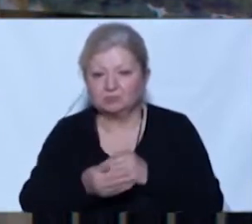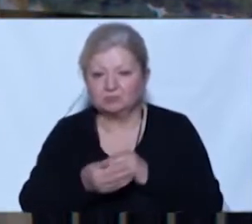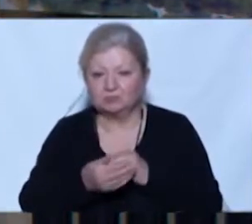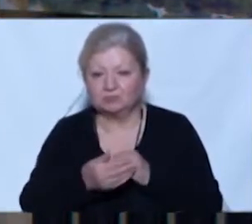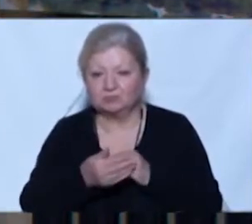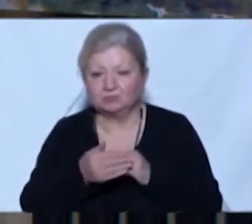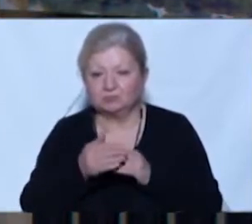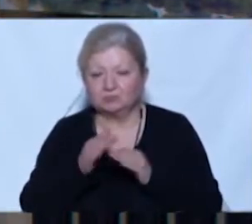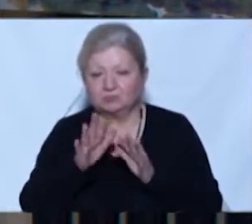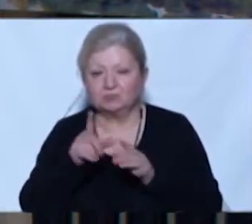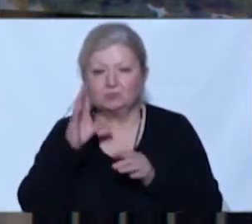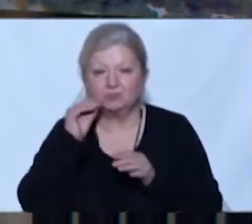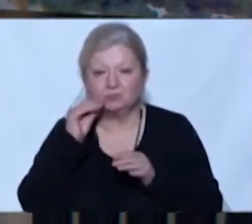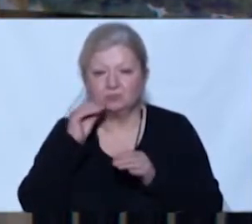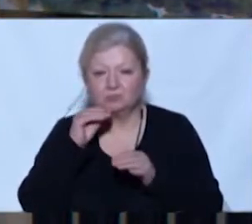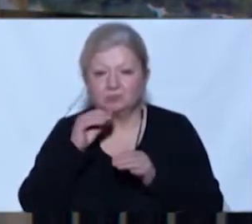ფაქტორზე, როდესაც